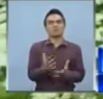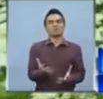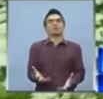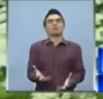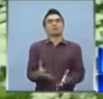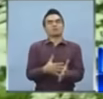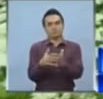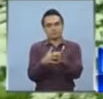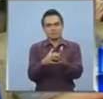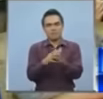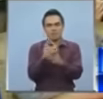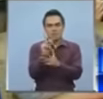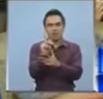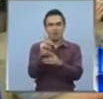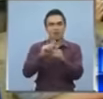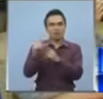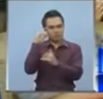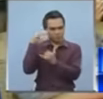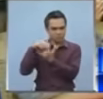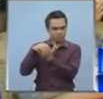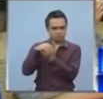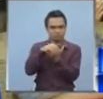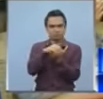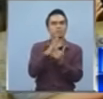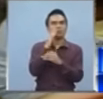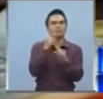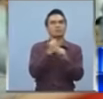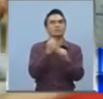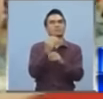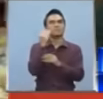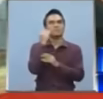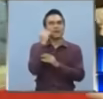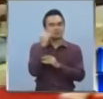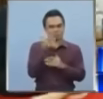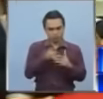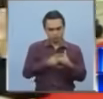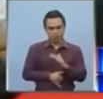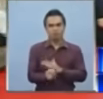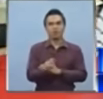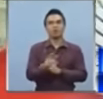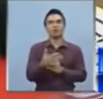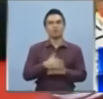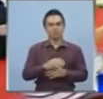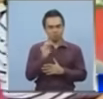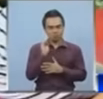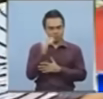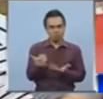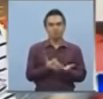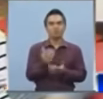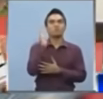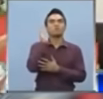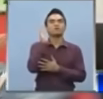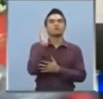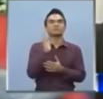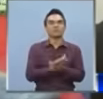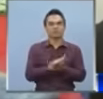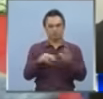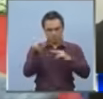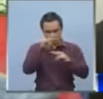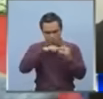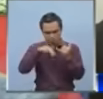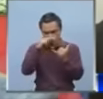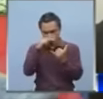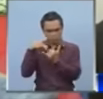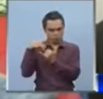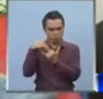ช้ำไปหมดจึงรีบนำศพกลับมาประกอบพิธีที่บ้านเกิดโดยมีลุงสุพและลูกชายคนเฝมาตลอด